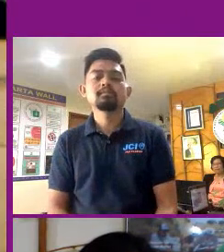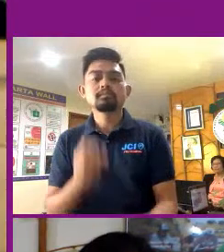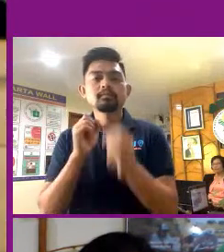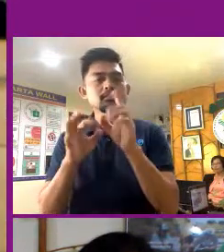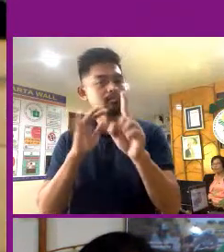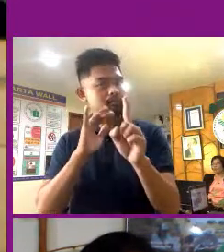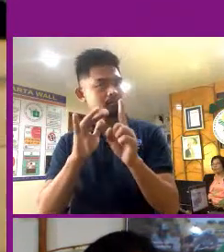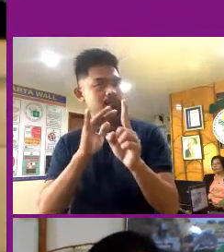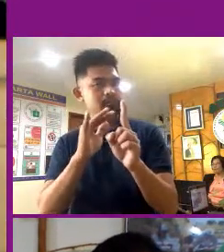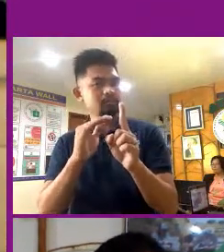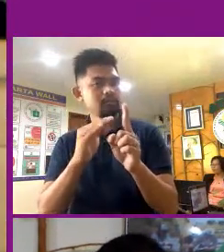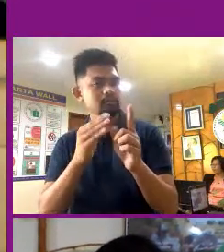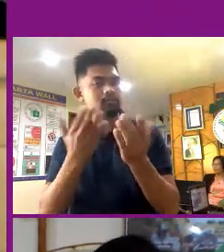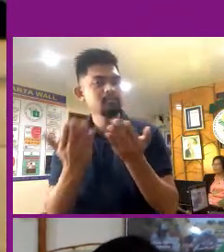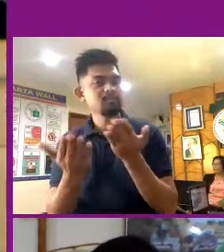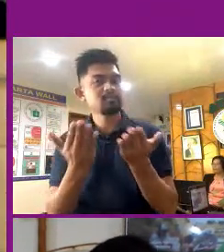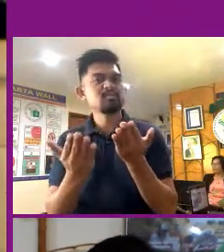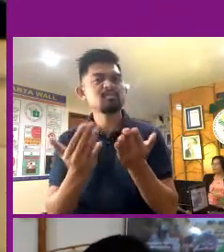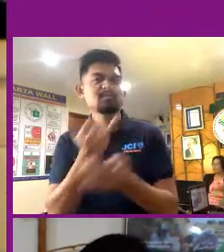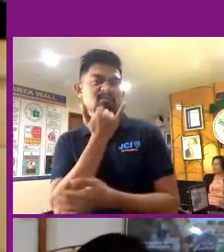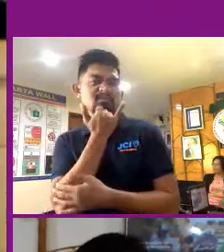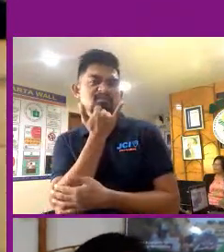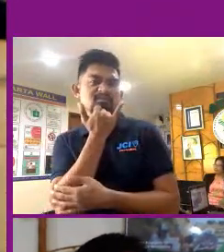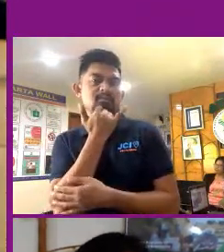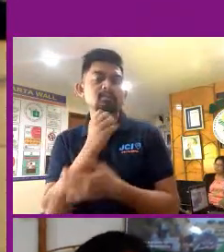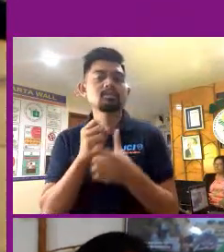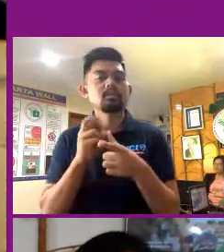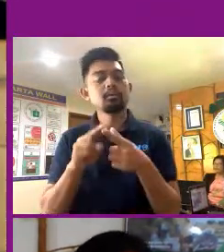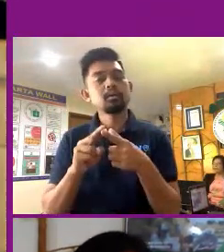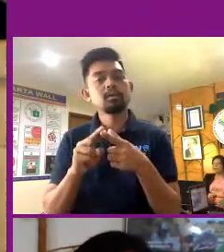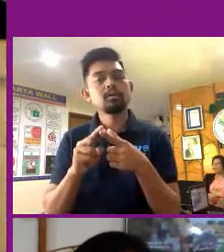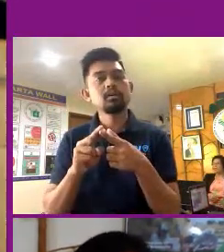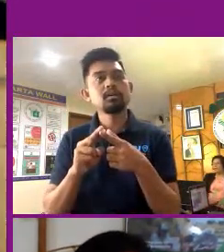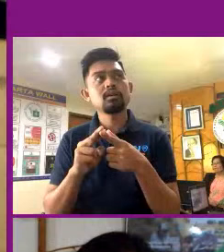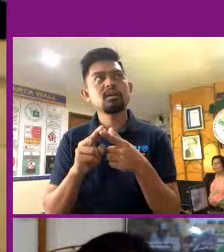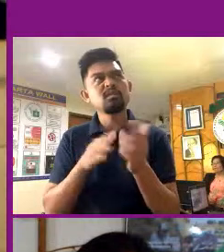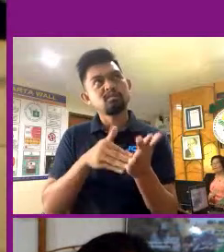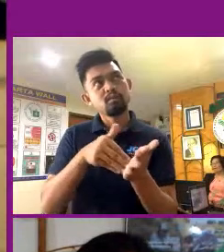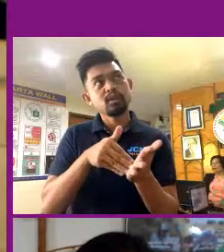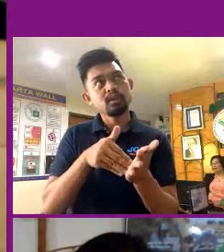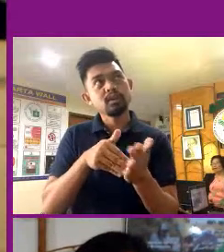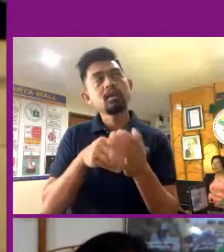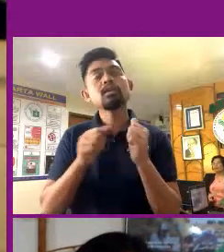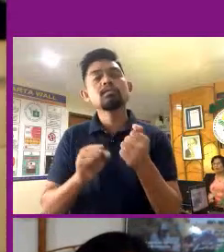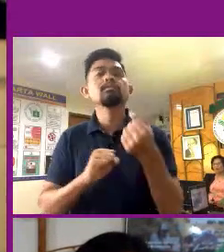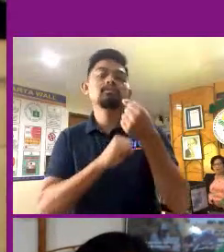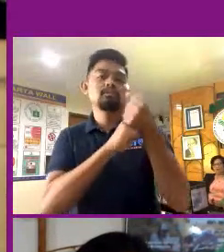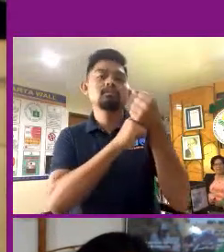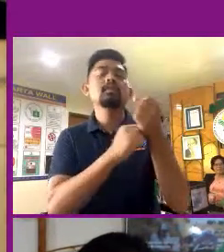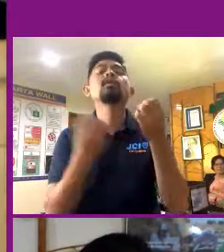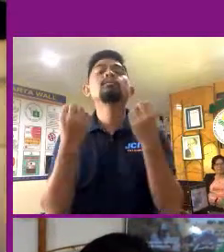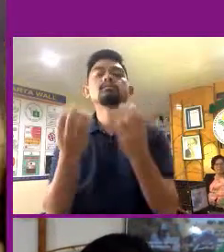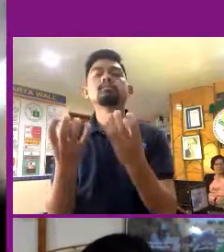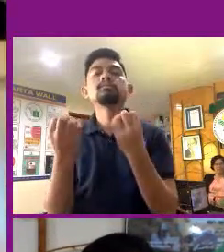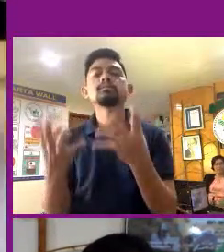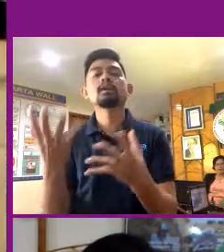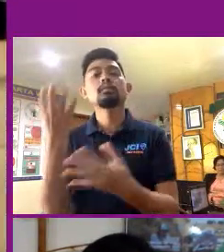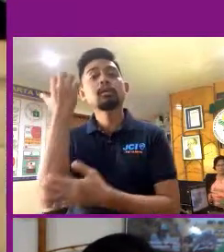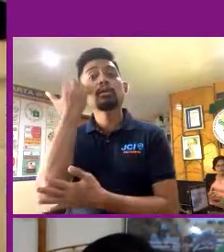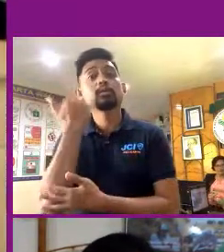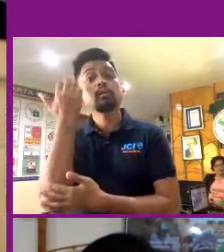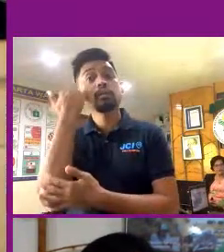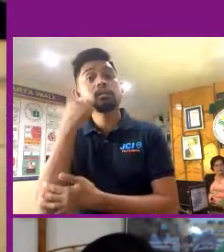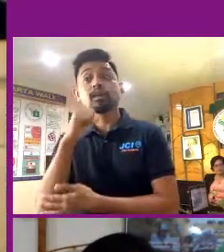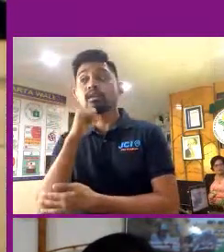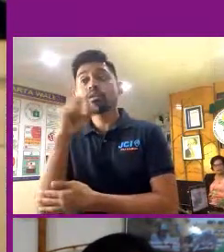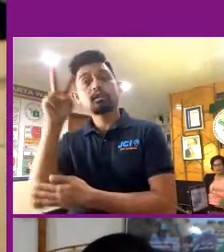na medyo parang mali ito eh, or kasi maraming mga pagkukulang na hindi nakikita ng mga